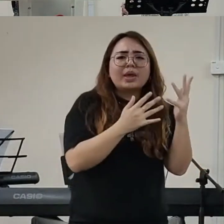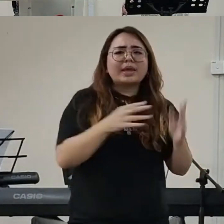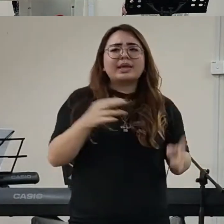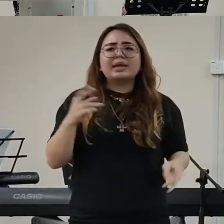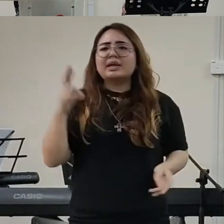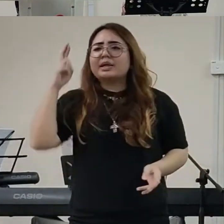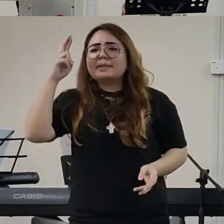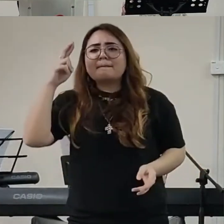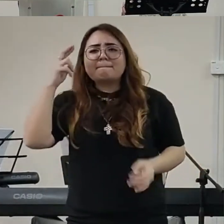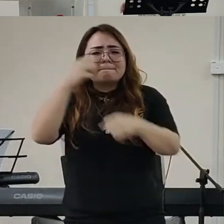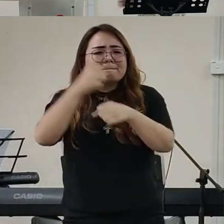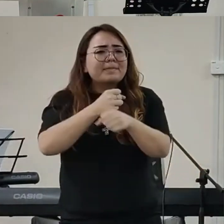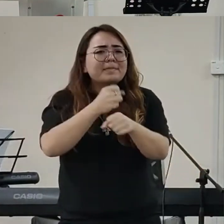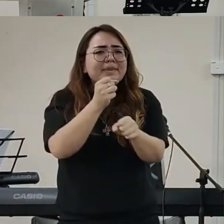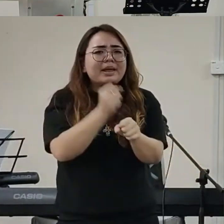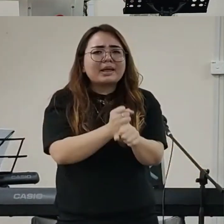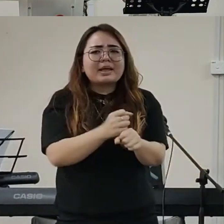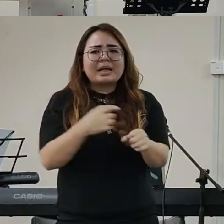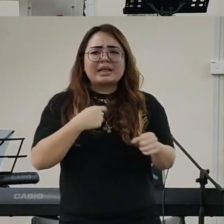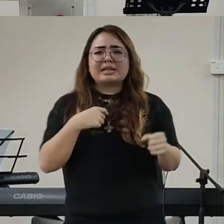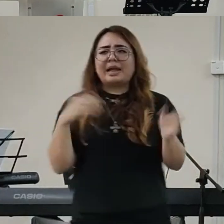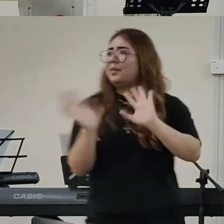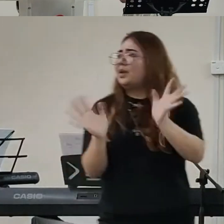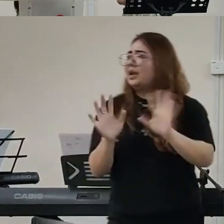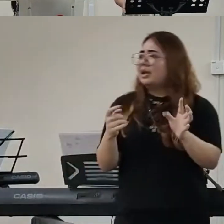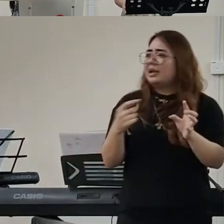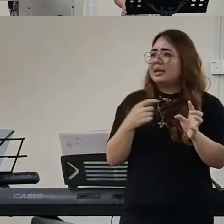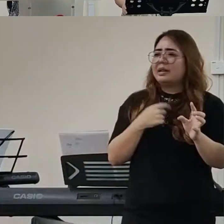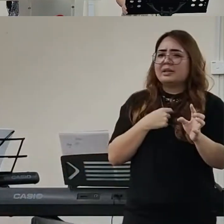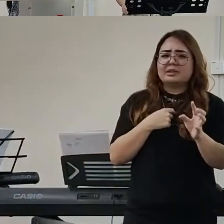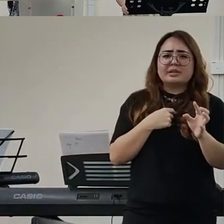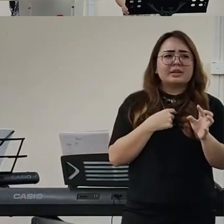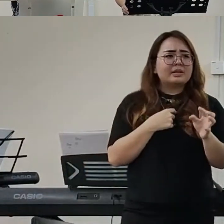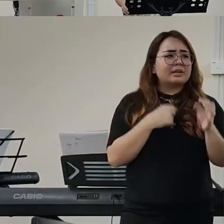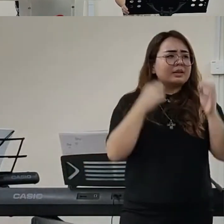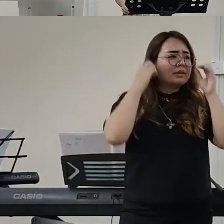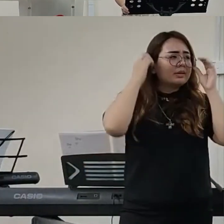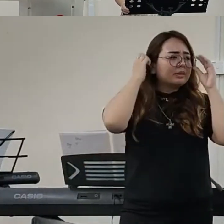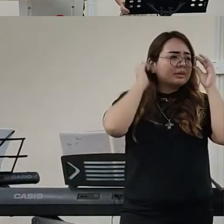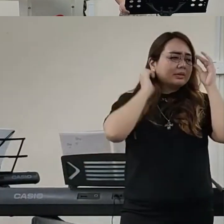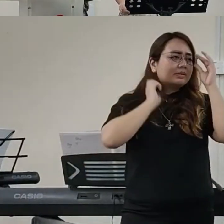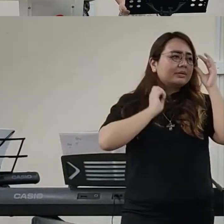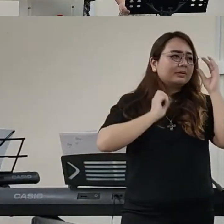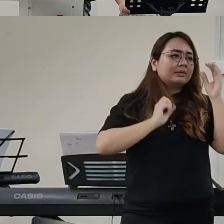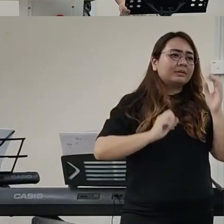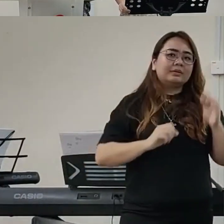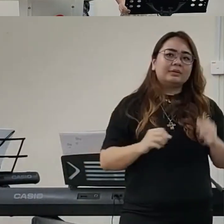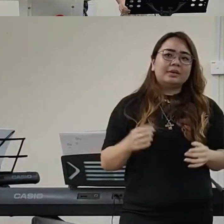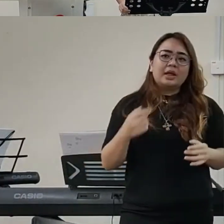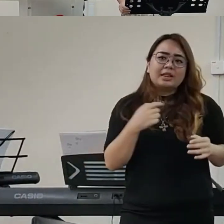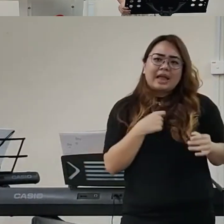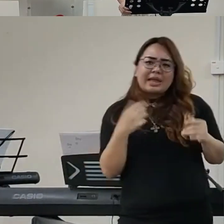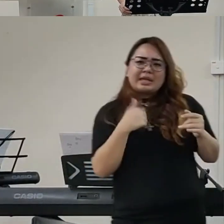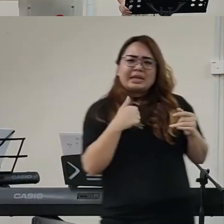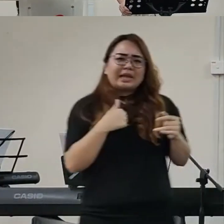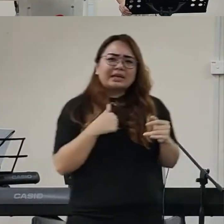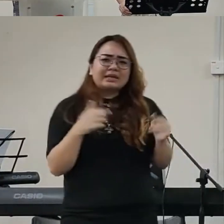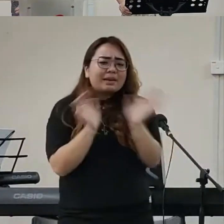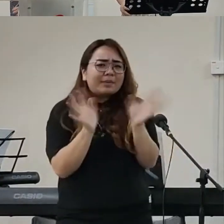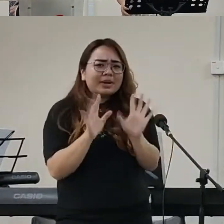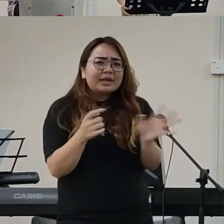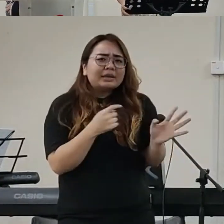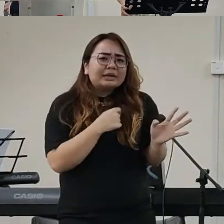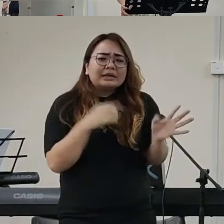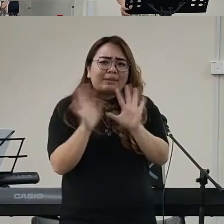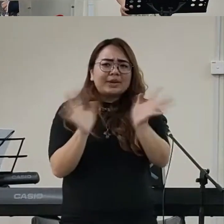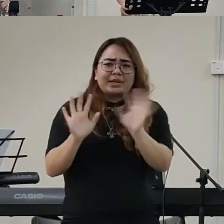excuses. 告诉你身边的人，不要找借口。 Ethan and Coben tell each other, don't make excuses. Don't